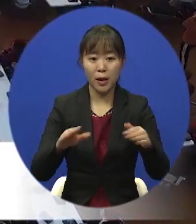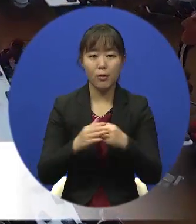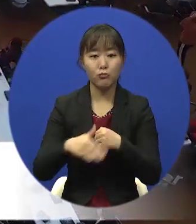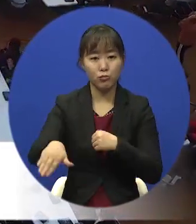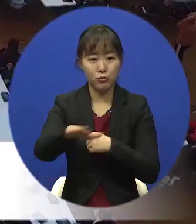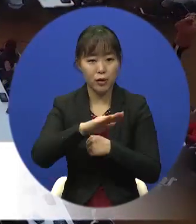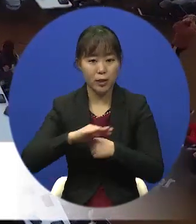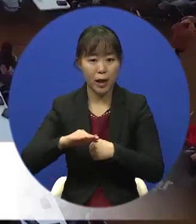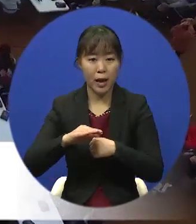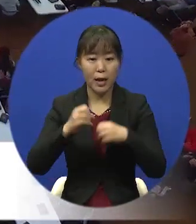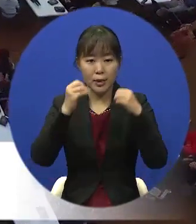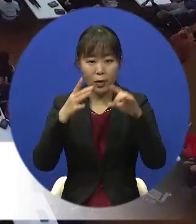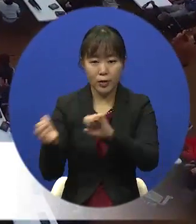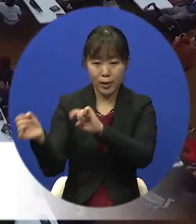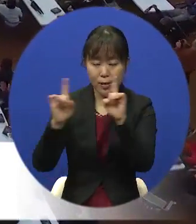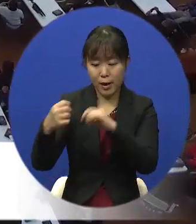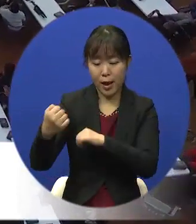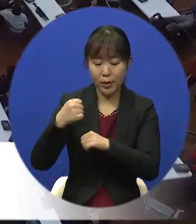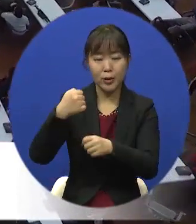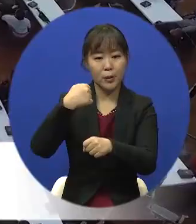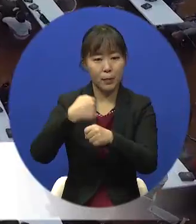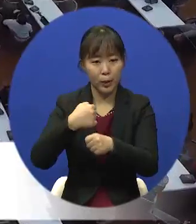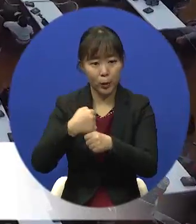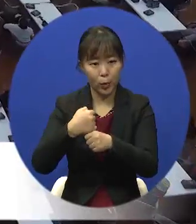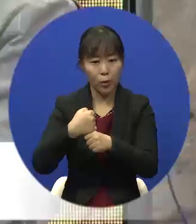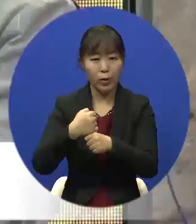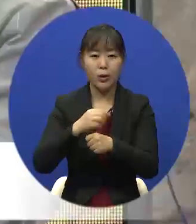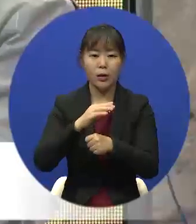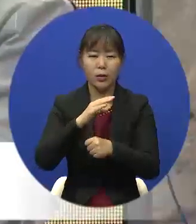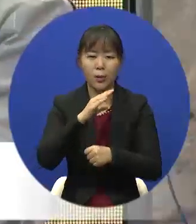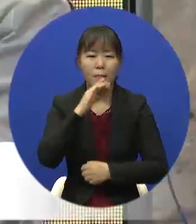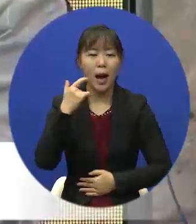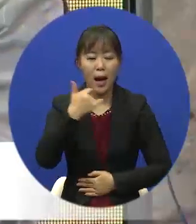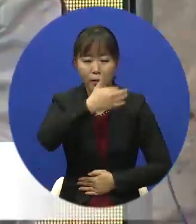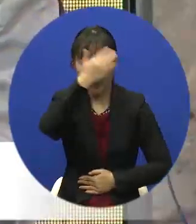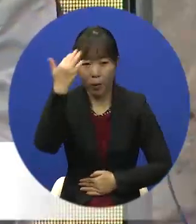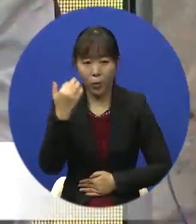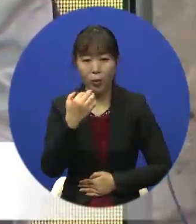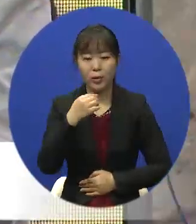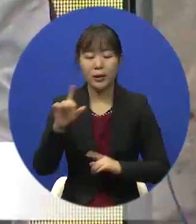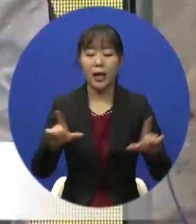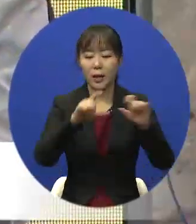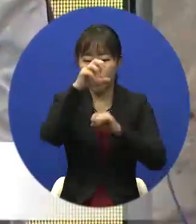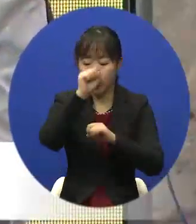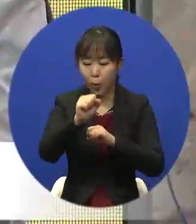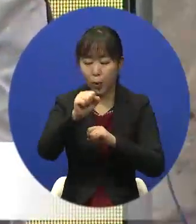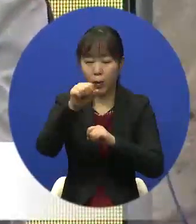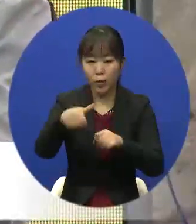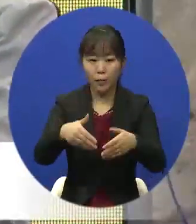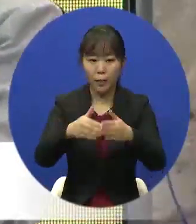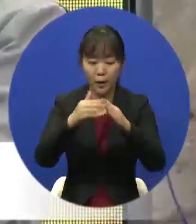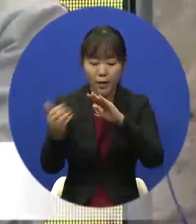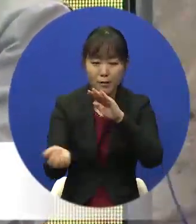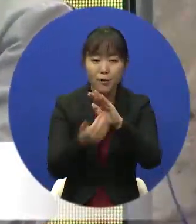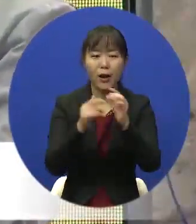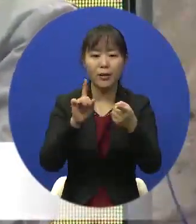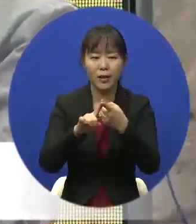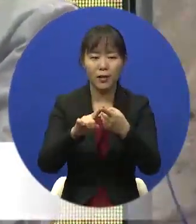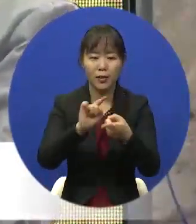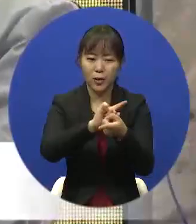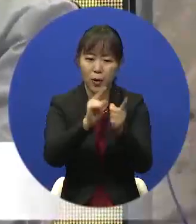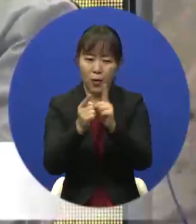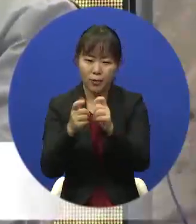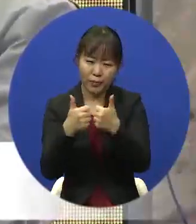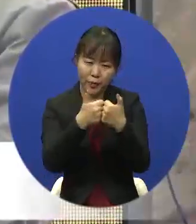우리가 신재생 에너지를 만들어내고 정말 아름답고 살기 좋은 순천시를 만들 것인가 함께 머리를